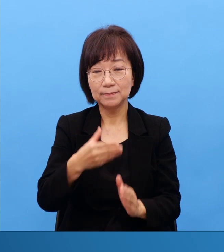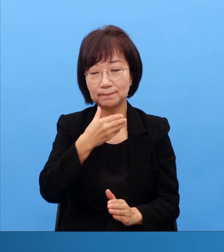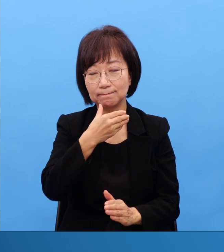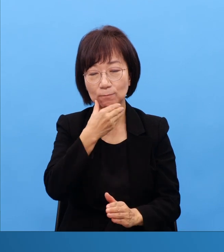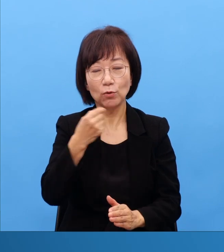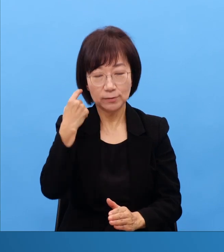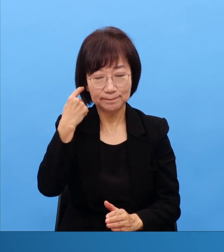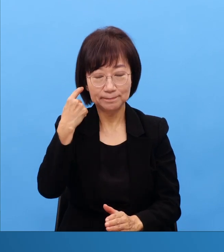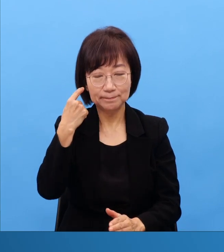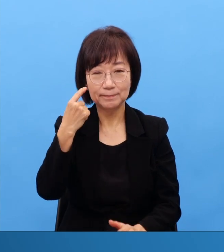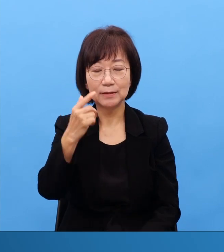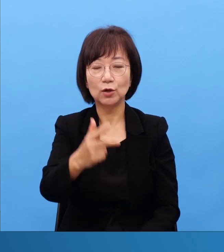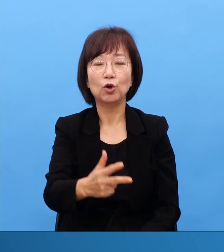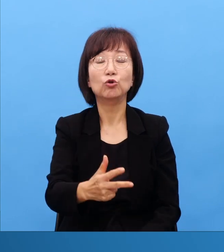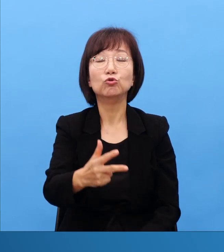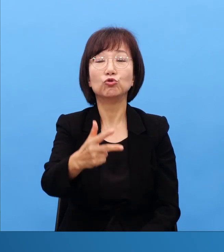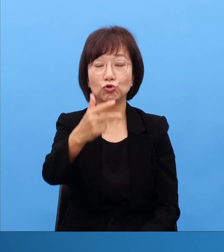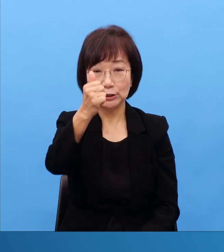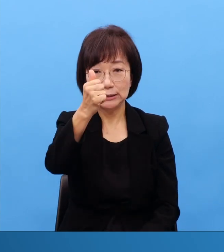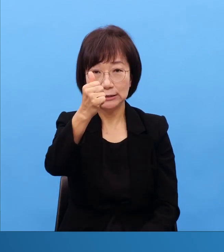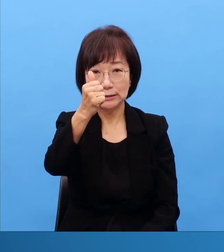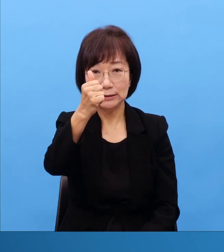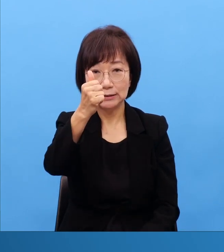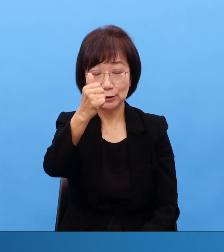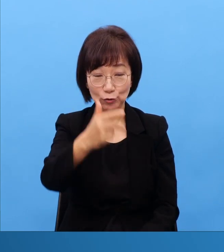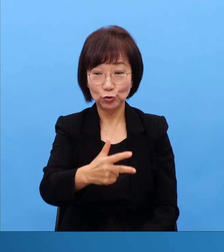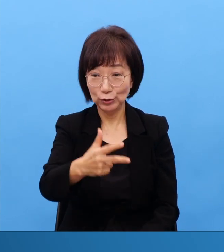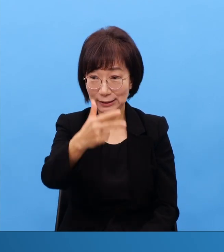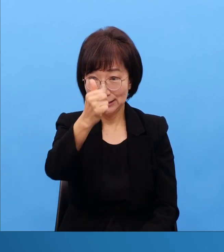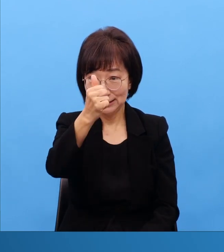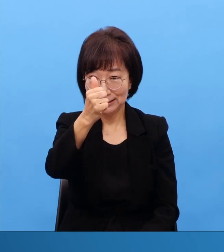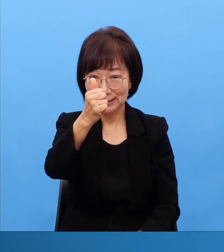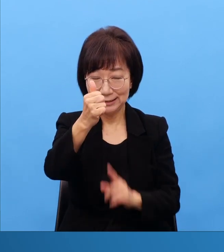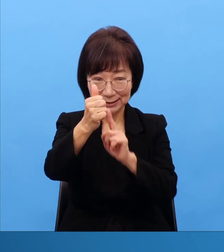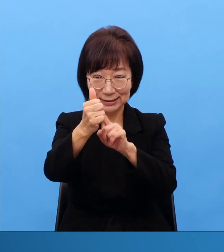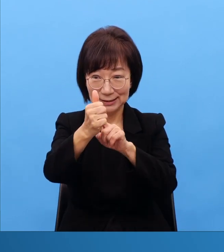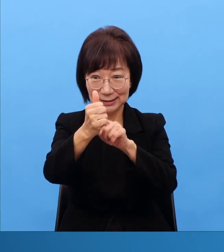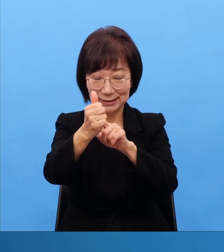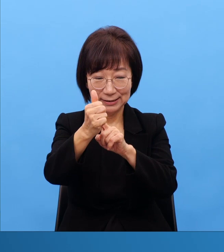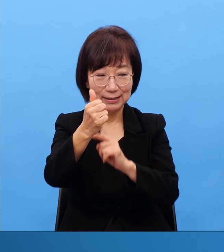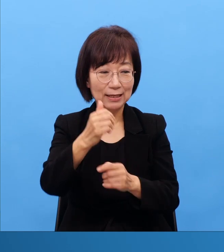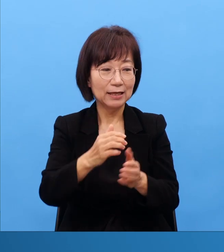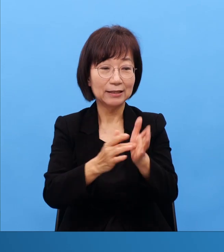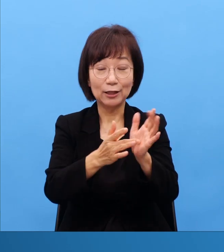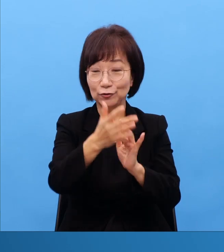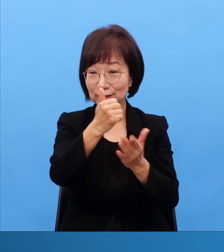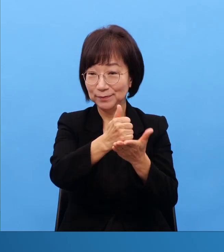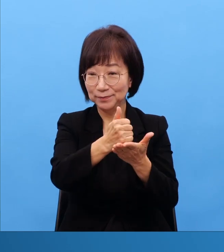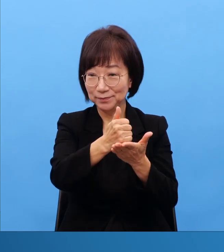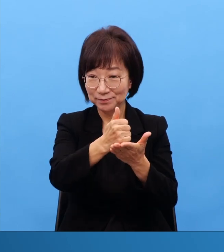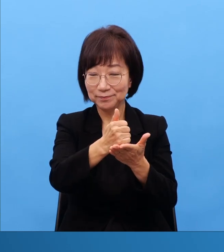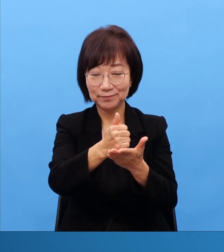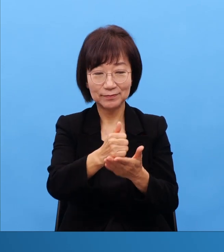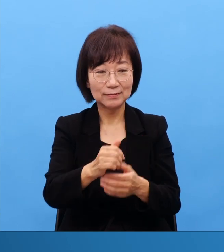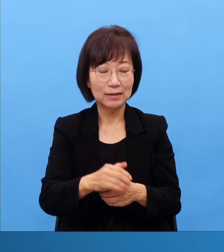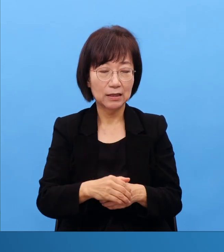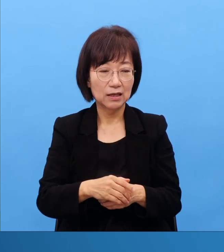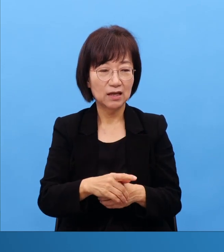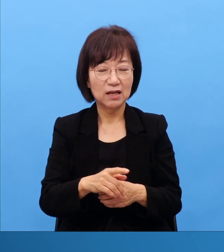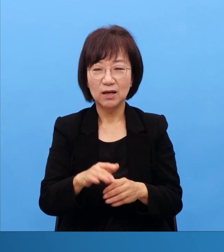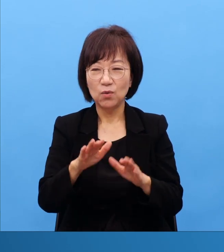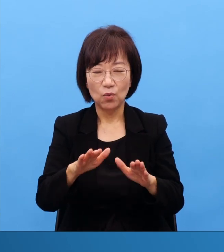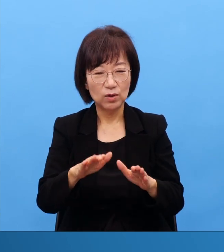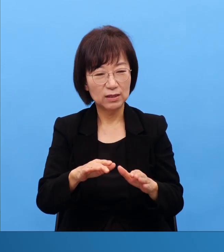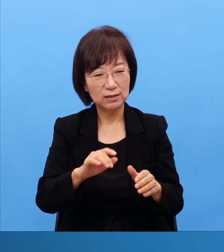Lord over all is standing. 그 주인을 지금 말하면 거지들이 신문하는 겁니다. 지금. We see that these penniless beggars, these pathetic